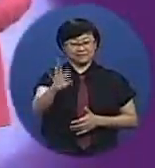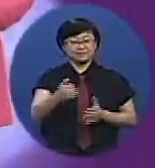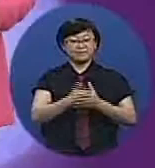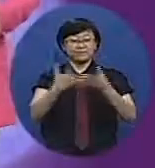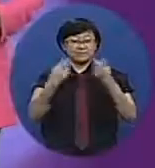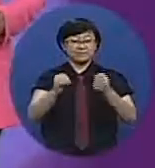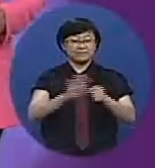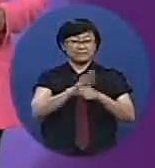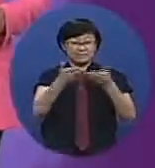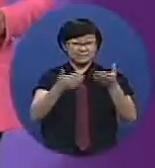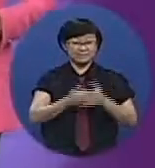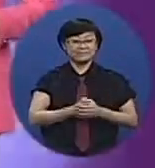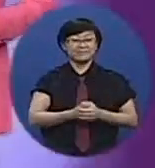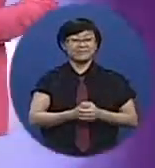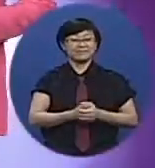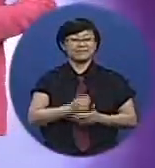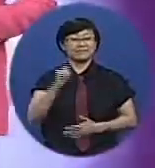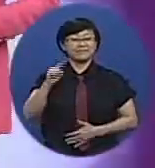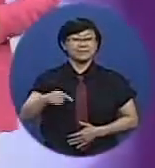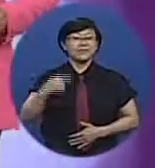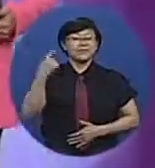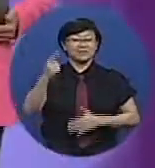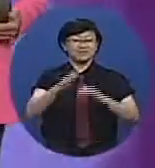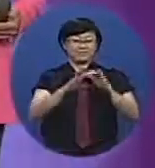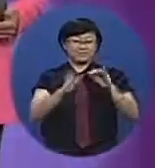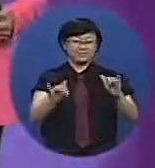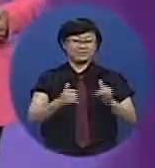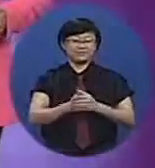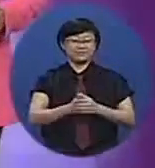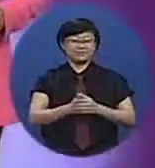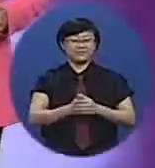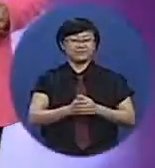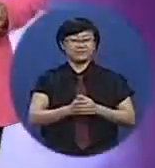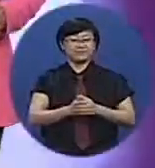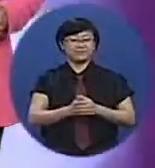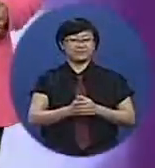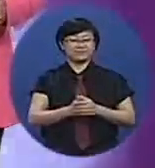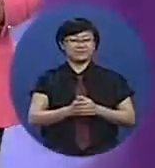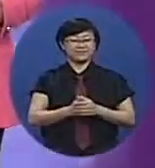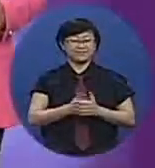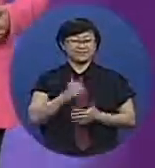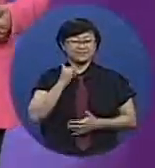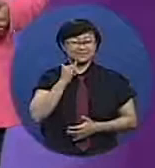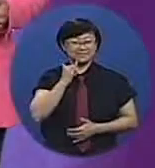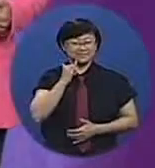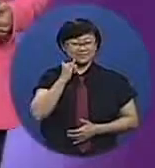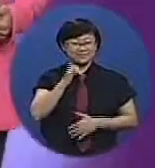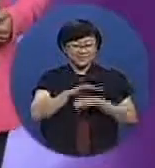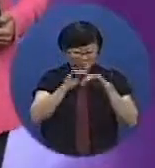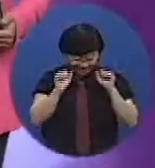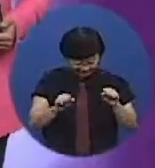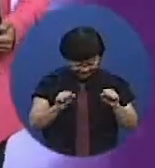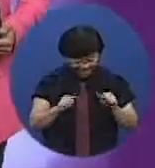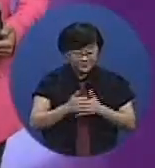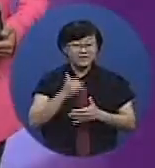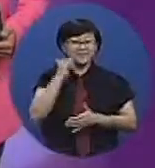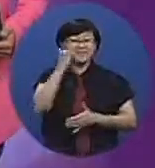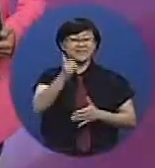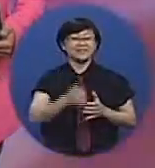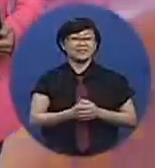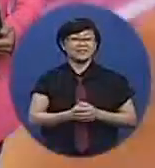주시고요. 자, 다음 분 또 모셔보겠습니다. 네, 즉석 참가자 모셔보겠습니다. 안녕하세요.